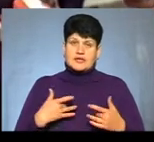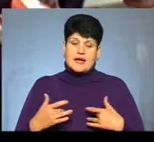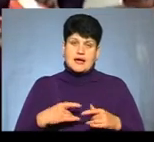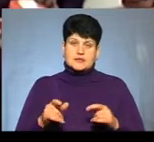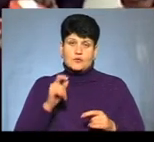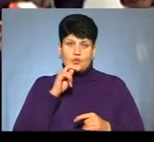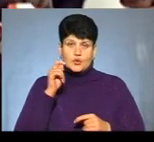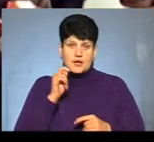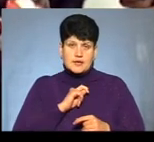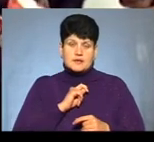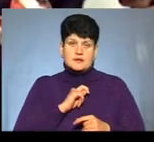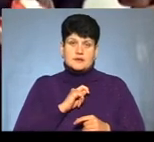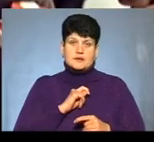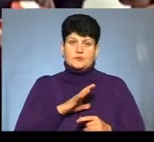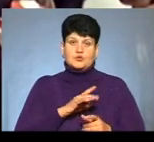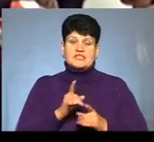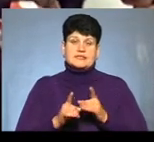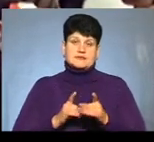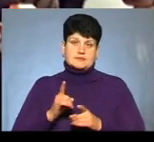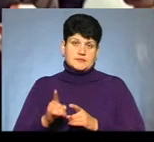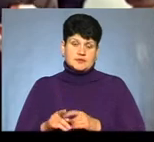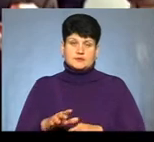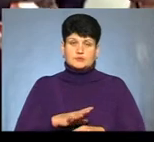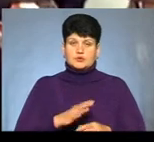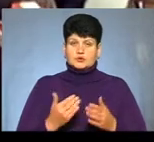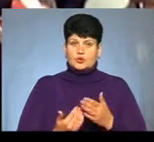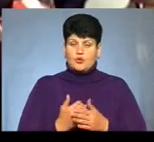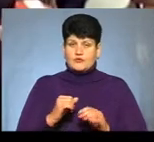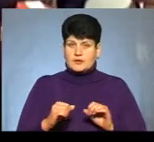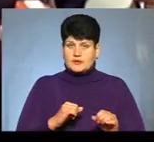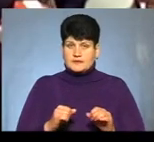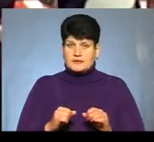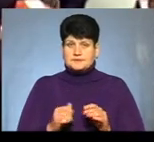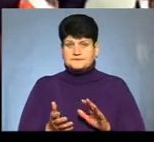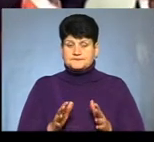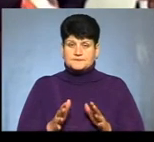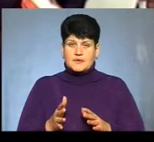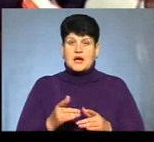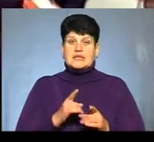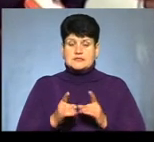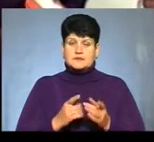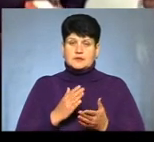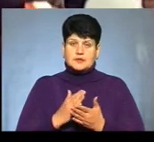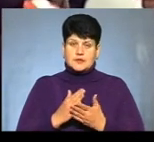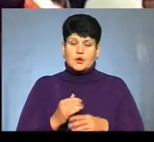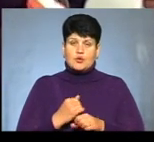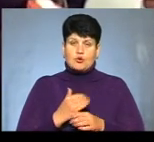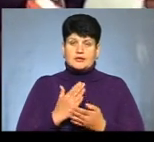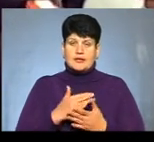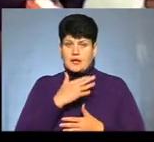70% театрів в Україні прийшли зміни, прийшли нові керівники, ну або не дуже нові, але зміни